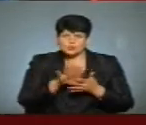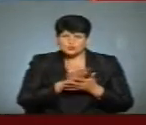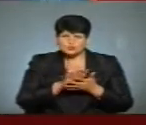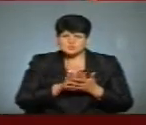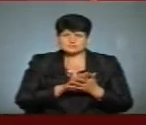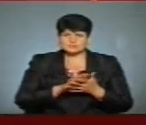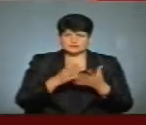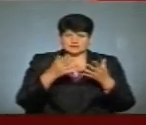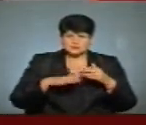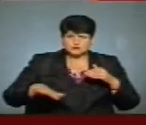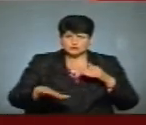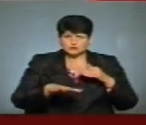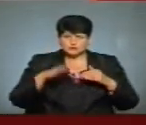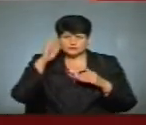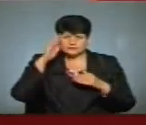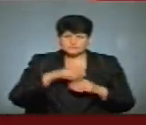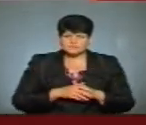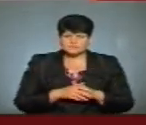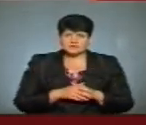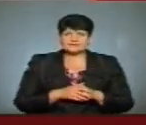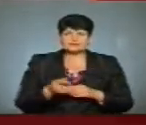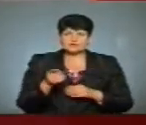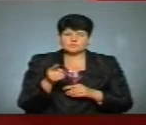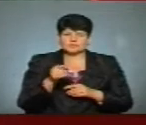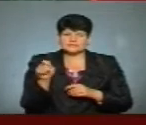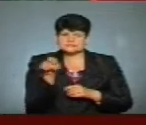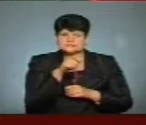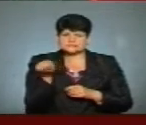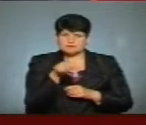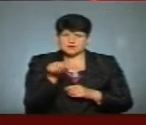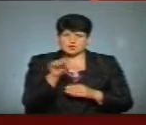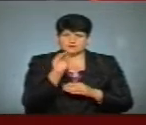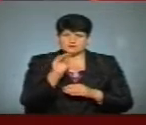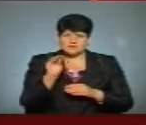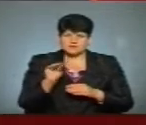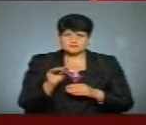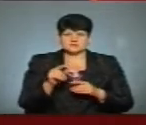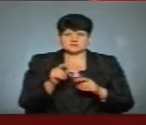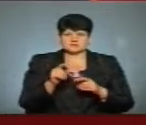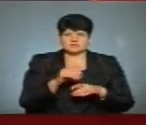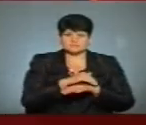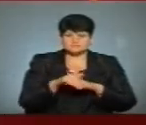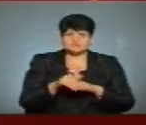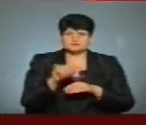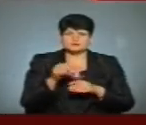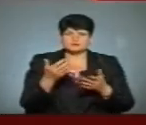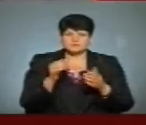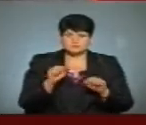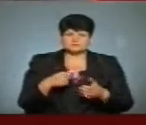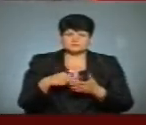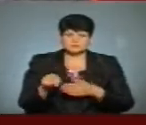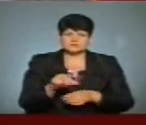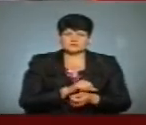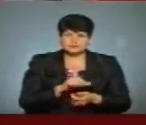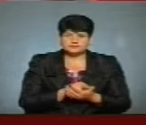водойми. Тернополяни замальовували написи на стінах з посиланням на місця продажу наркотиків.